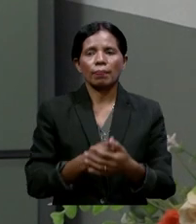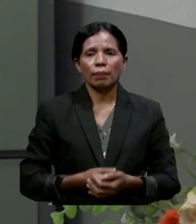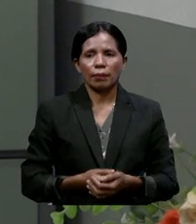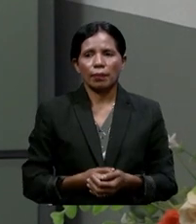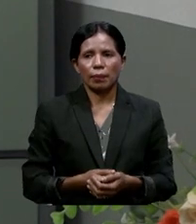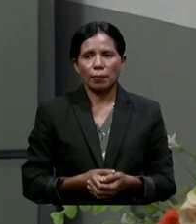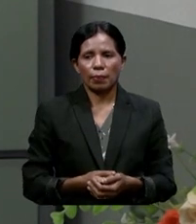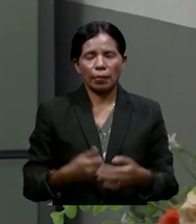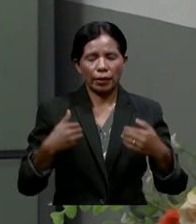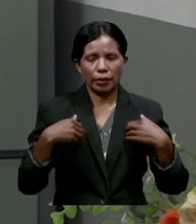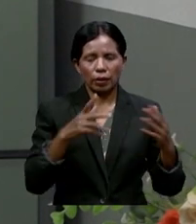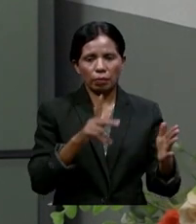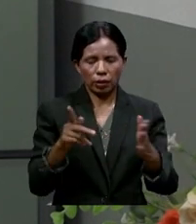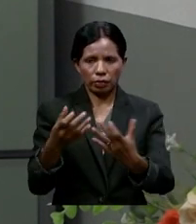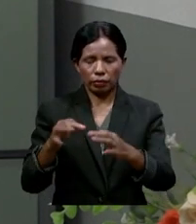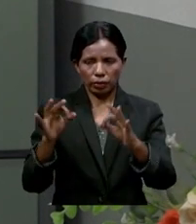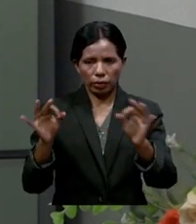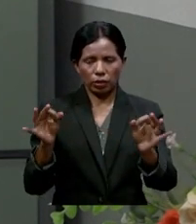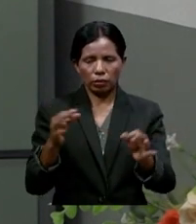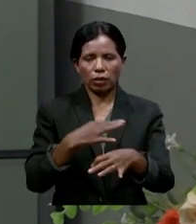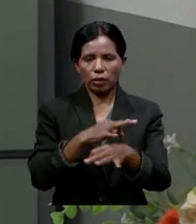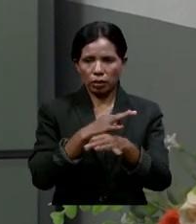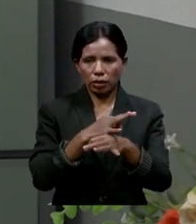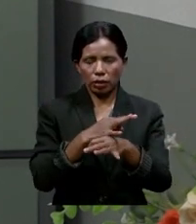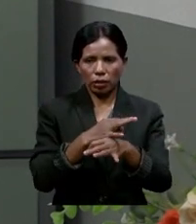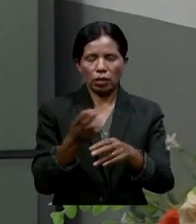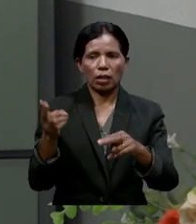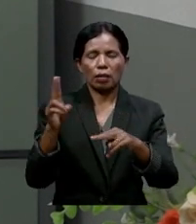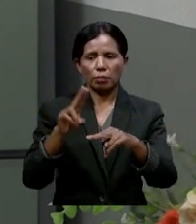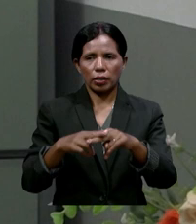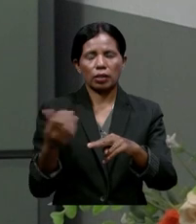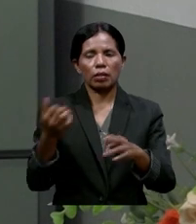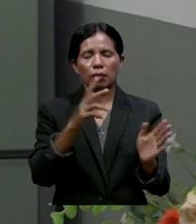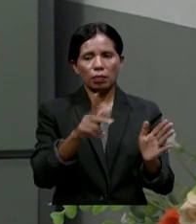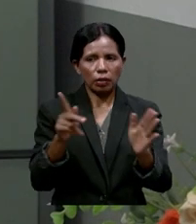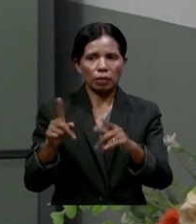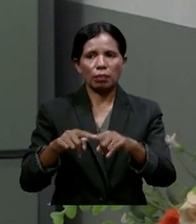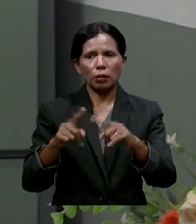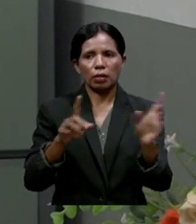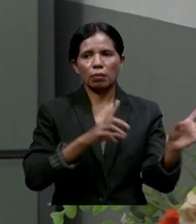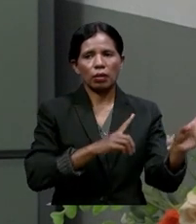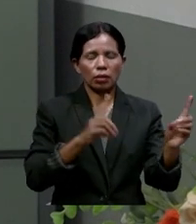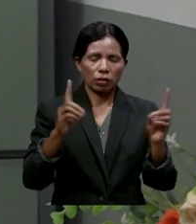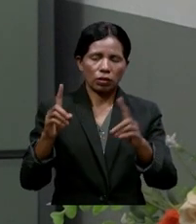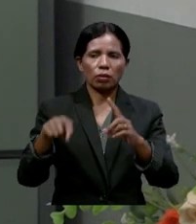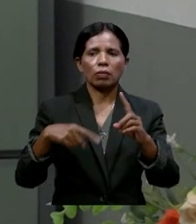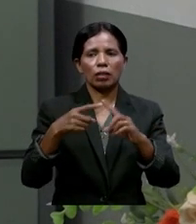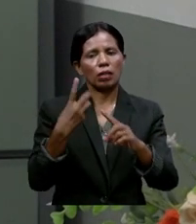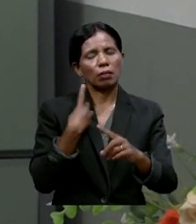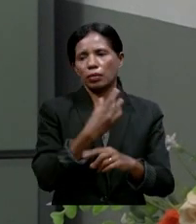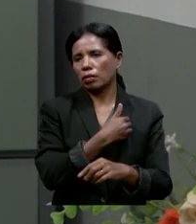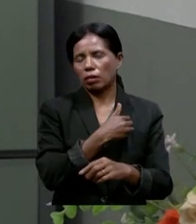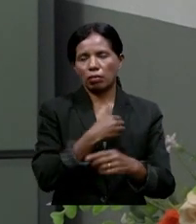cerne iha plan ho tu ana man atu atu hadia atu halu amenta tan cerne iha plan ona mas atu implementasong ban hira amis dapatene